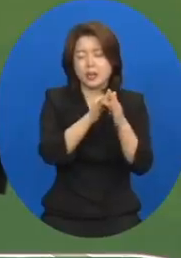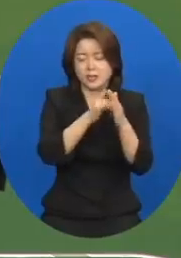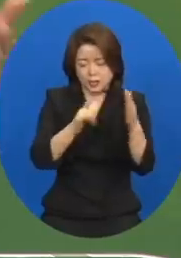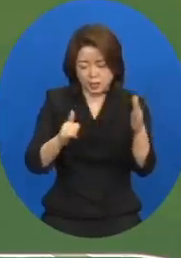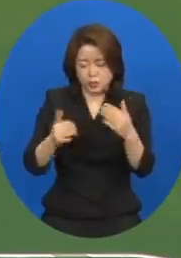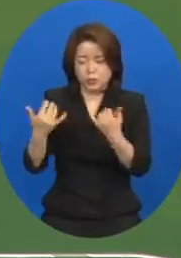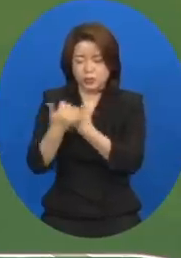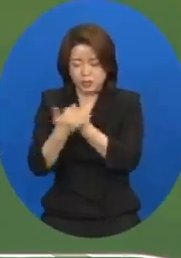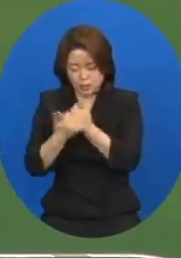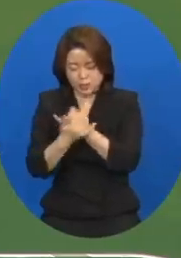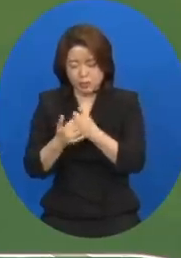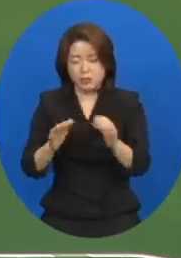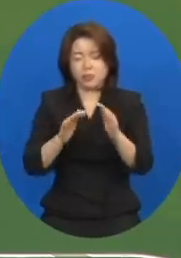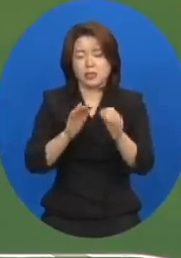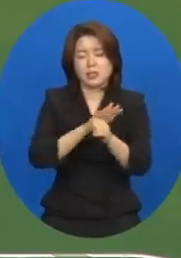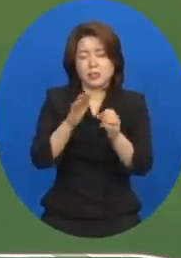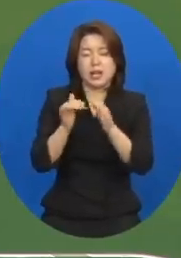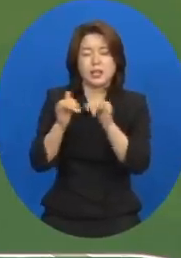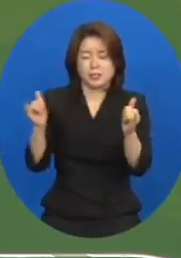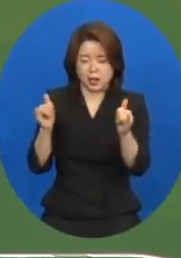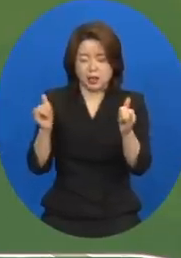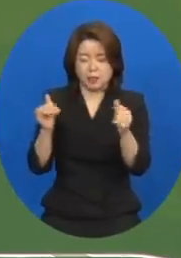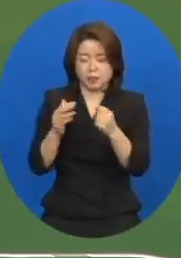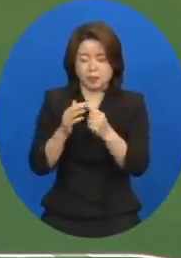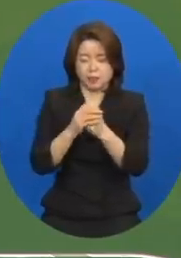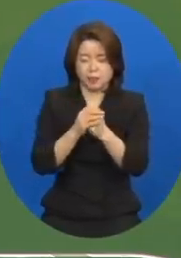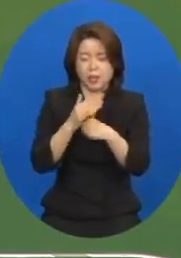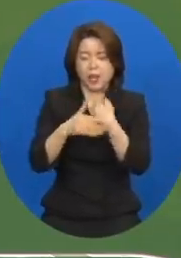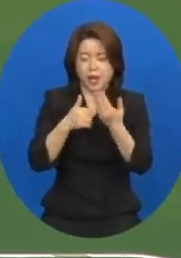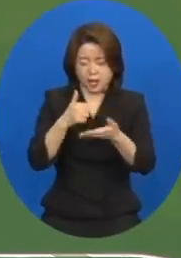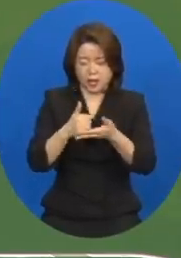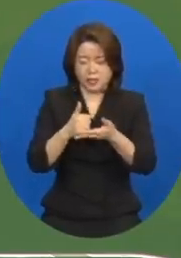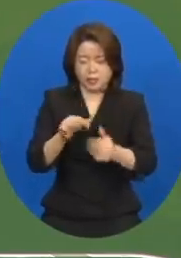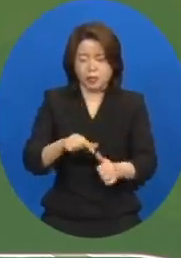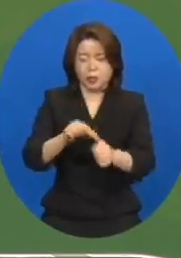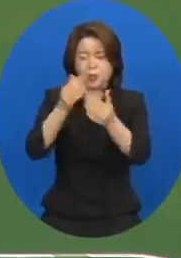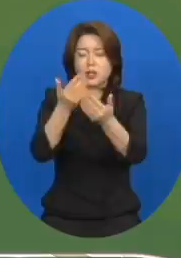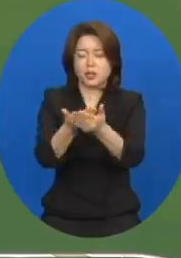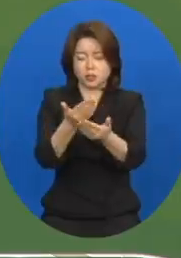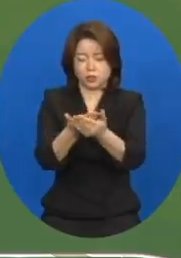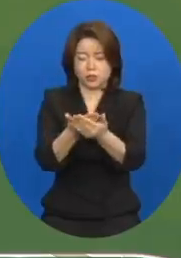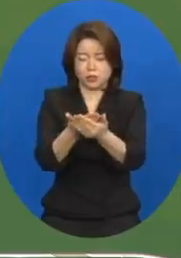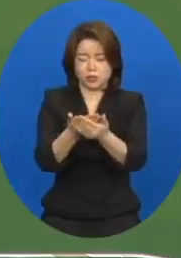친척, 사랑하는 이들 하나님 구원해 주소서.